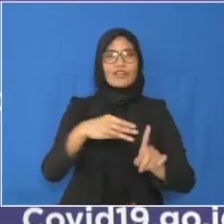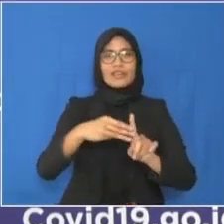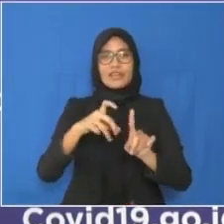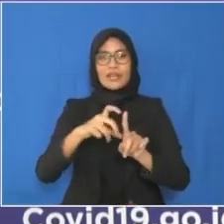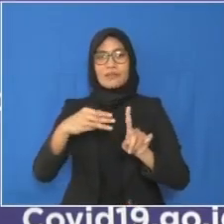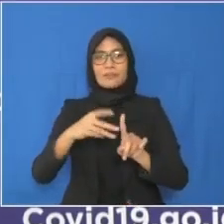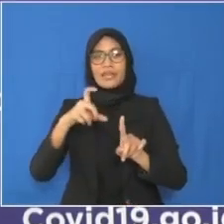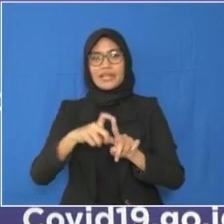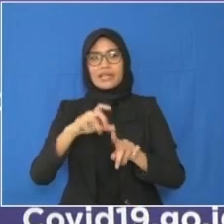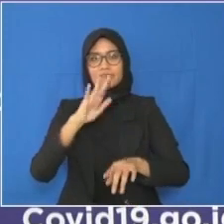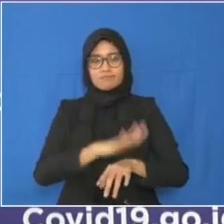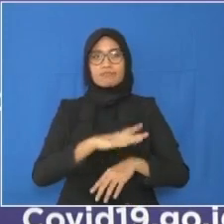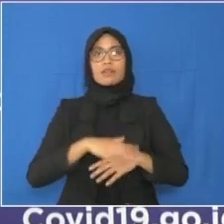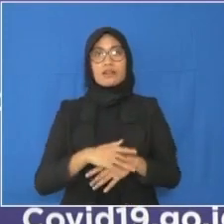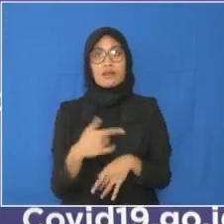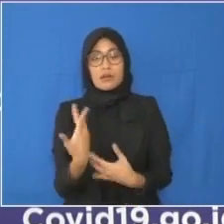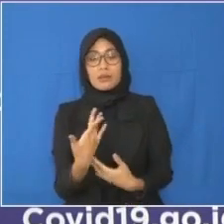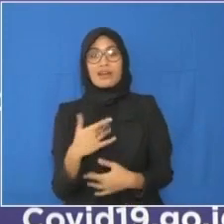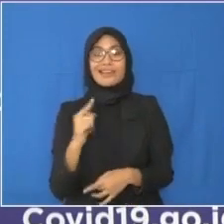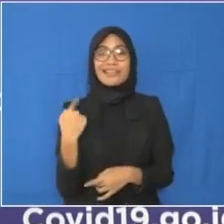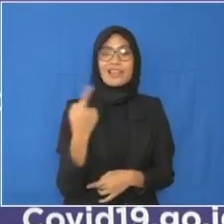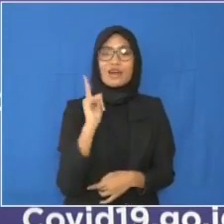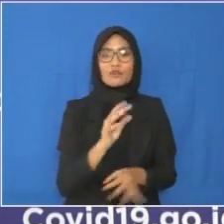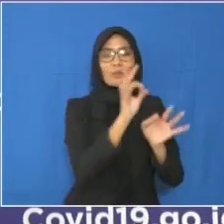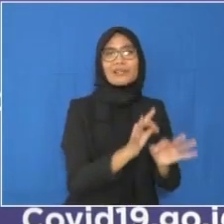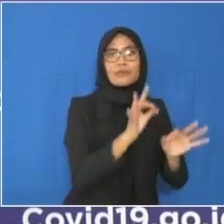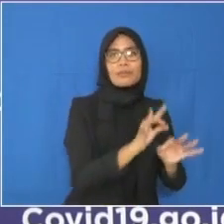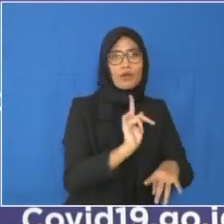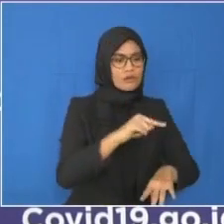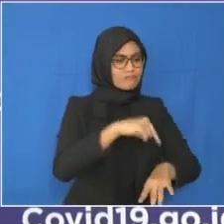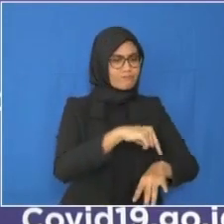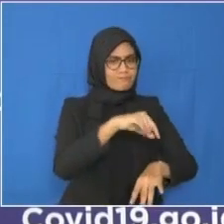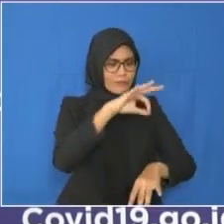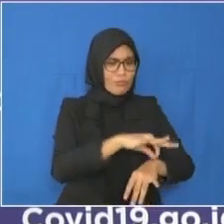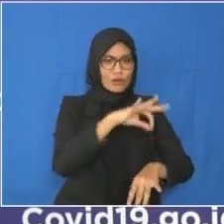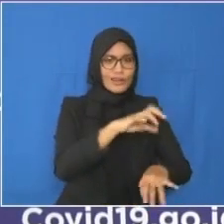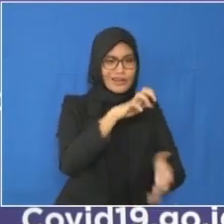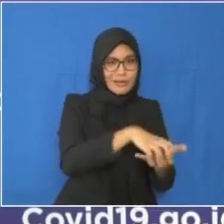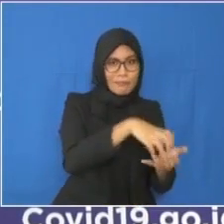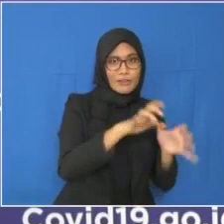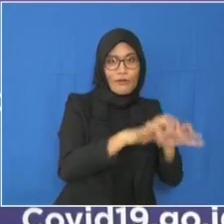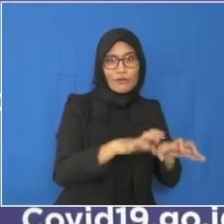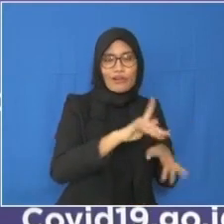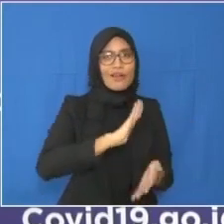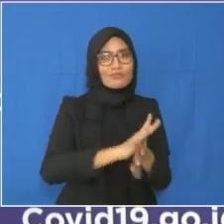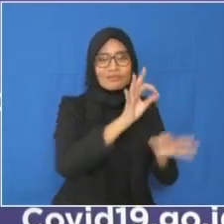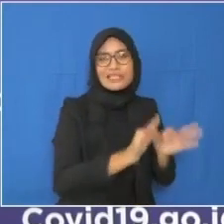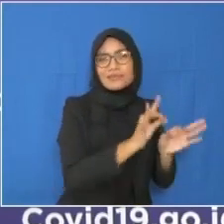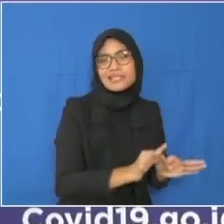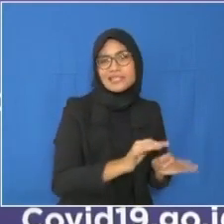Oleh karena itu lakukan pemberantasan sarang nyamuk secara terintegrasi dengan seluruh sistem